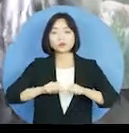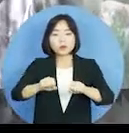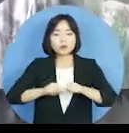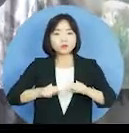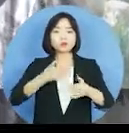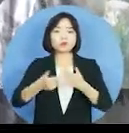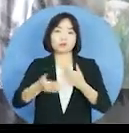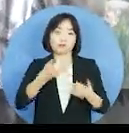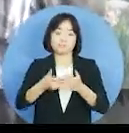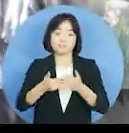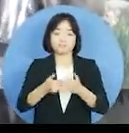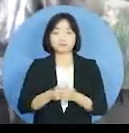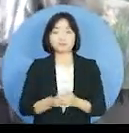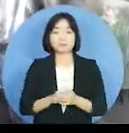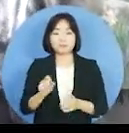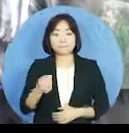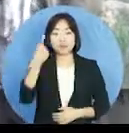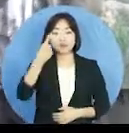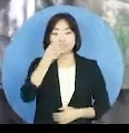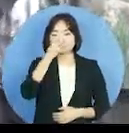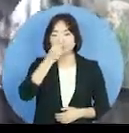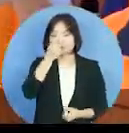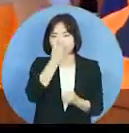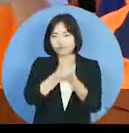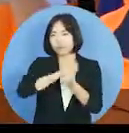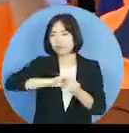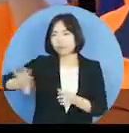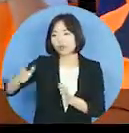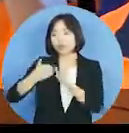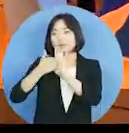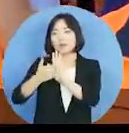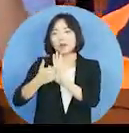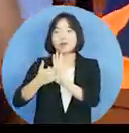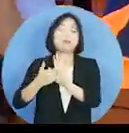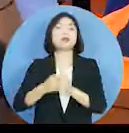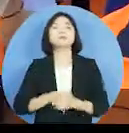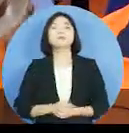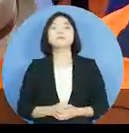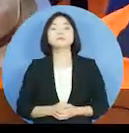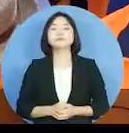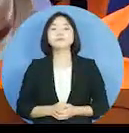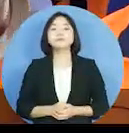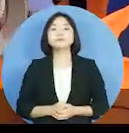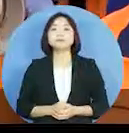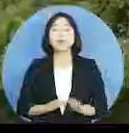현장 체험 등으로 쓰레기 무단 투기를 예방하고 선진화된 시민의식을 일깨우고 있는데요.